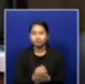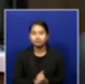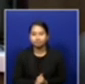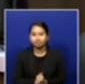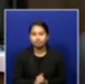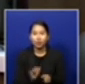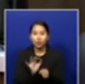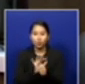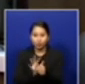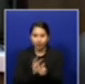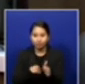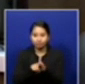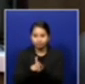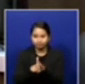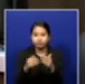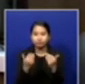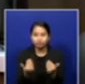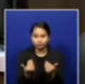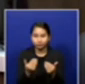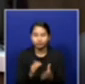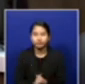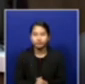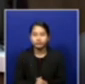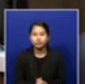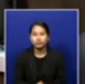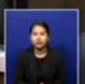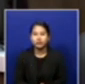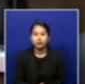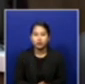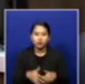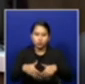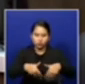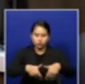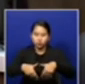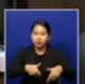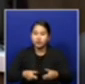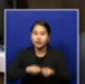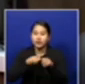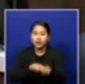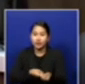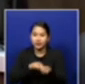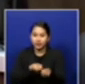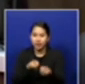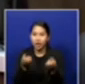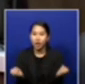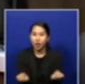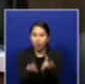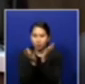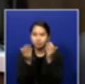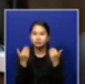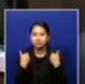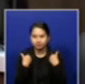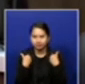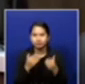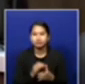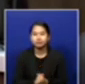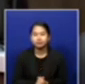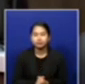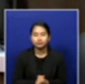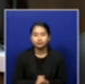ในวันนี้พี่น้องเกษตรกรก็ต้องได้รับผลกระทบจากปัญหาดังกล่าว